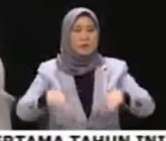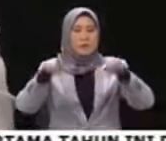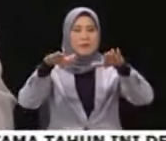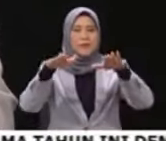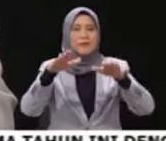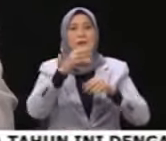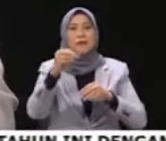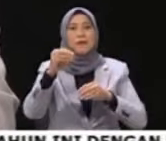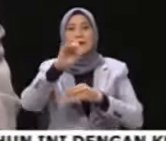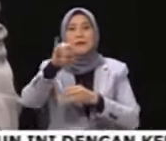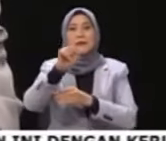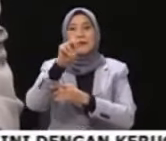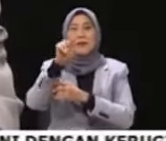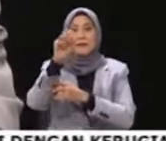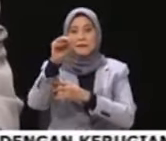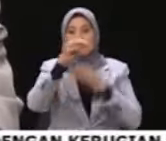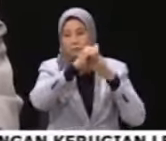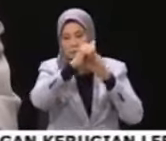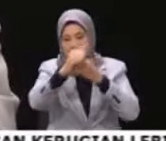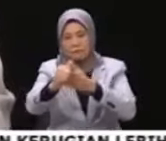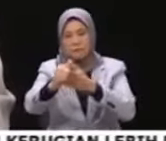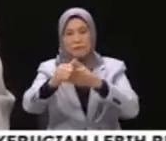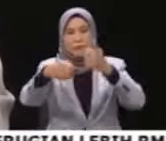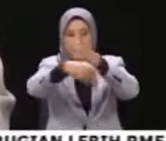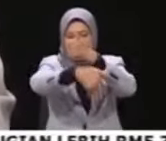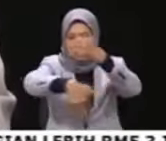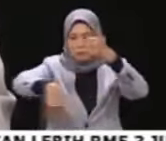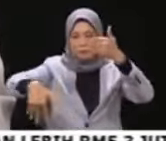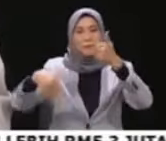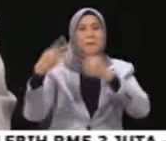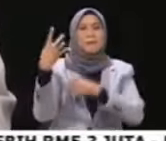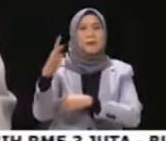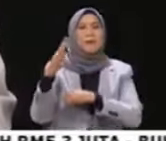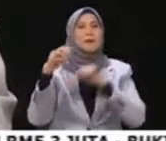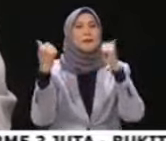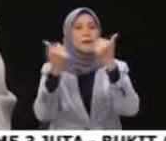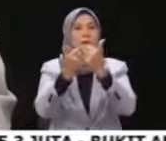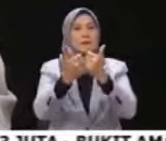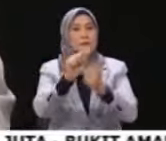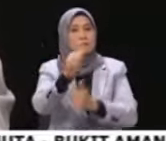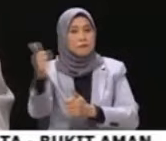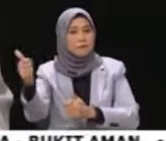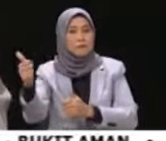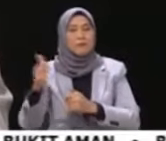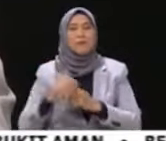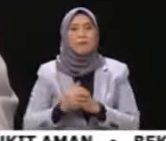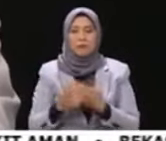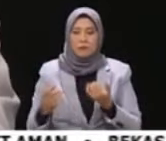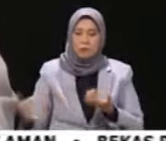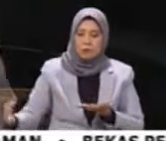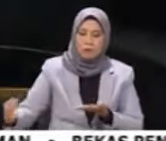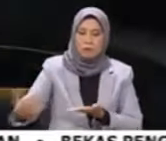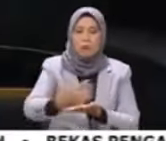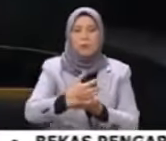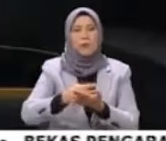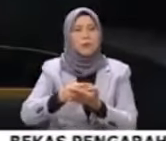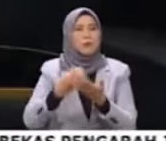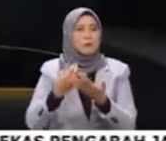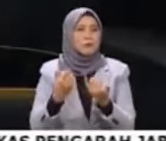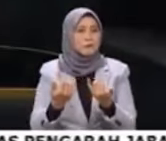lead oleh pihak JAKIM bersama-sama dengan 14 agensi yang lain. Dan kita dapat kumpul